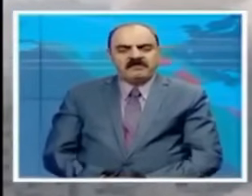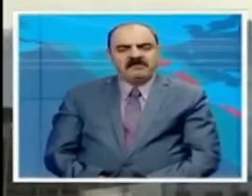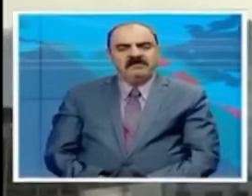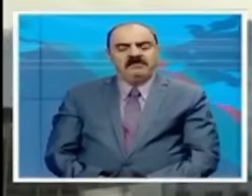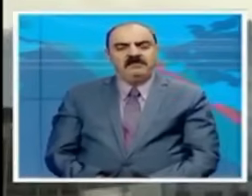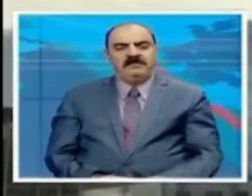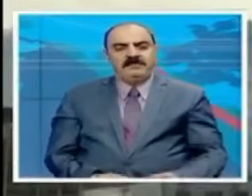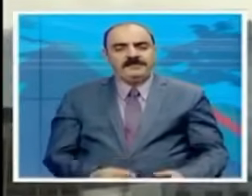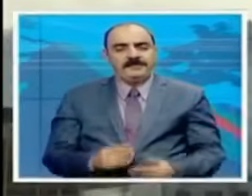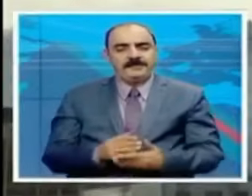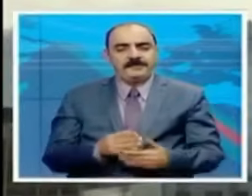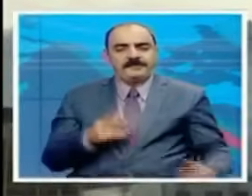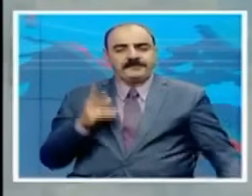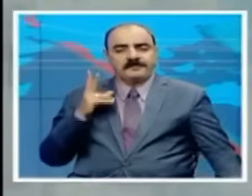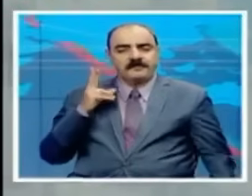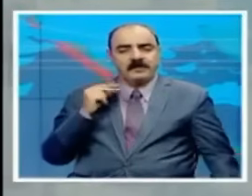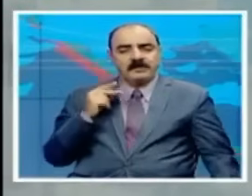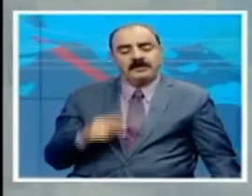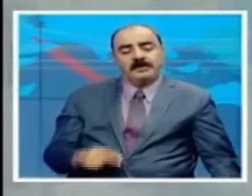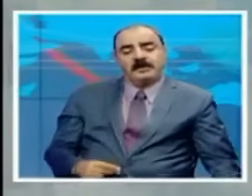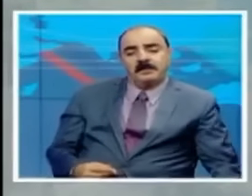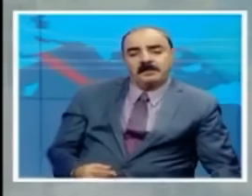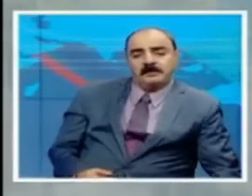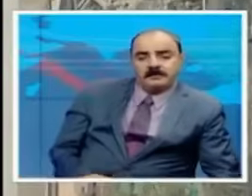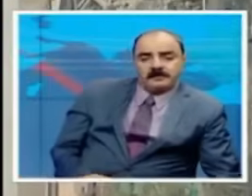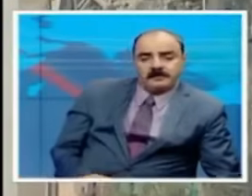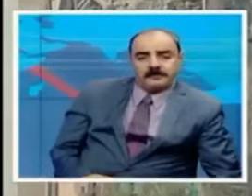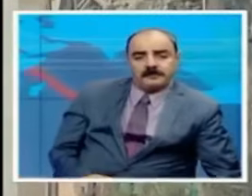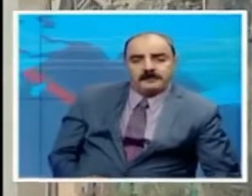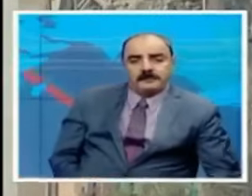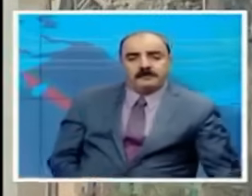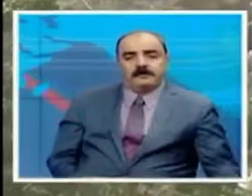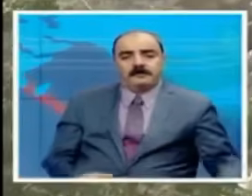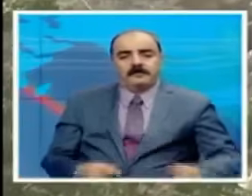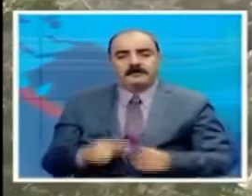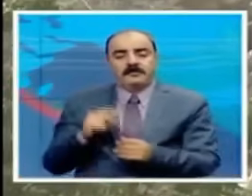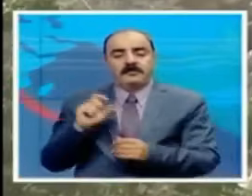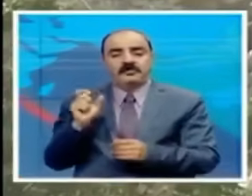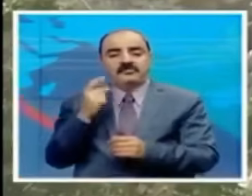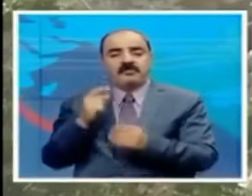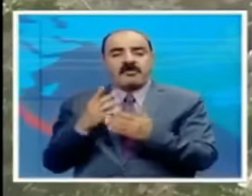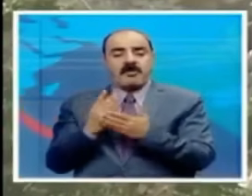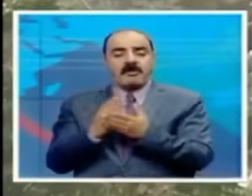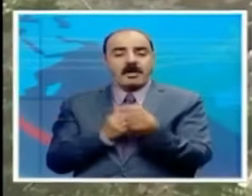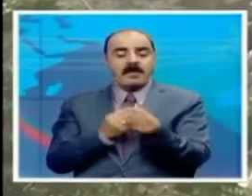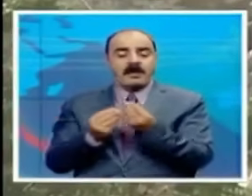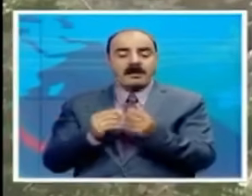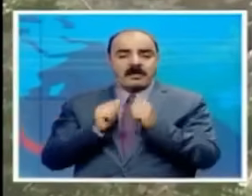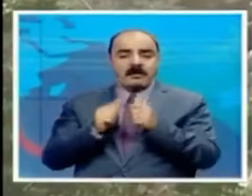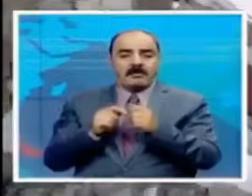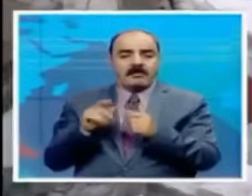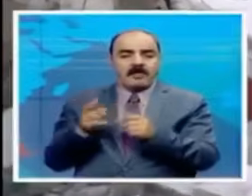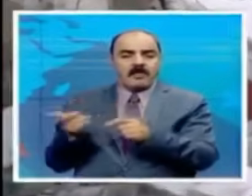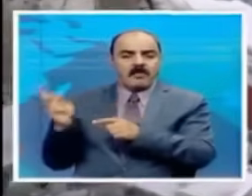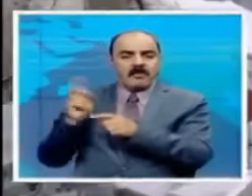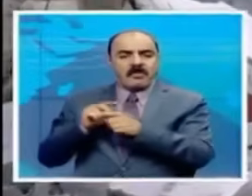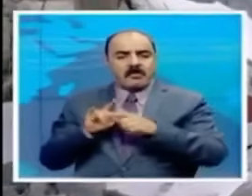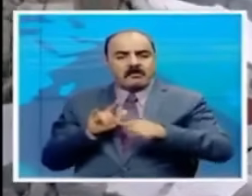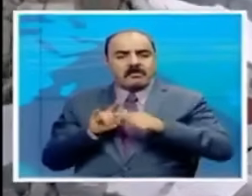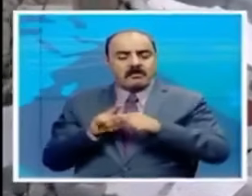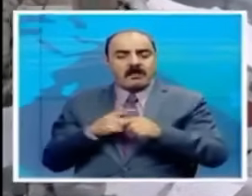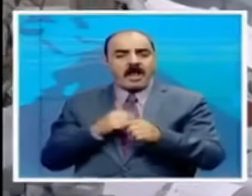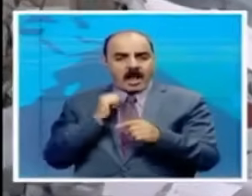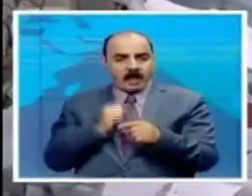مع اقتراب العدوان الإسرائيلي على قطاع غزة من إتمام شهره الرابع، تتسارع الجهود باتجاه